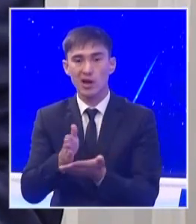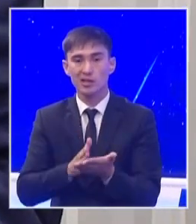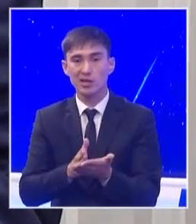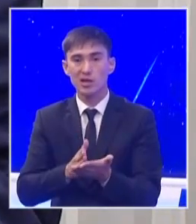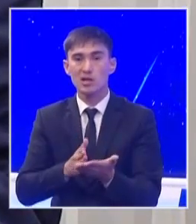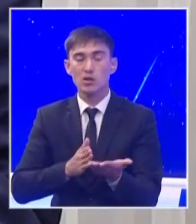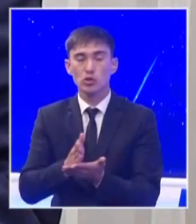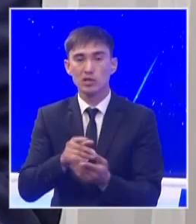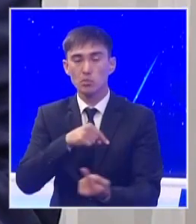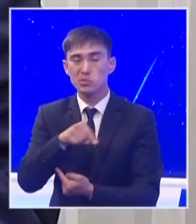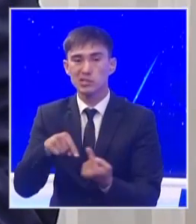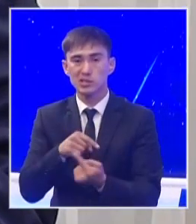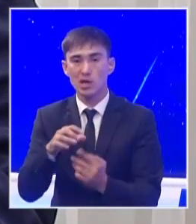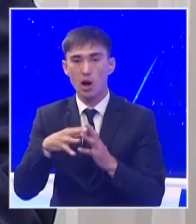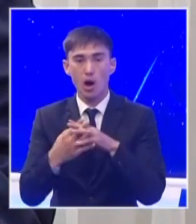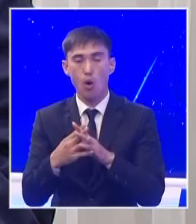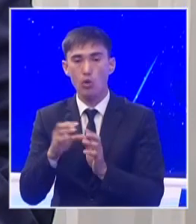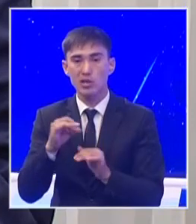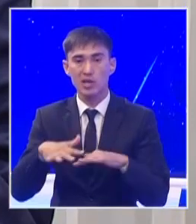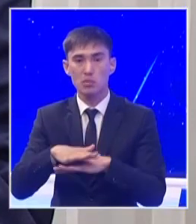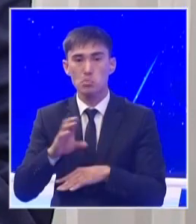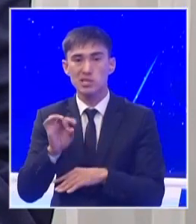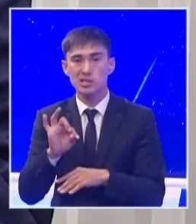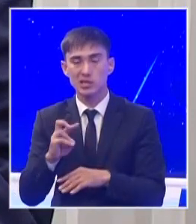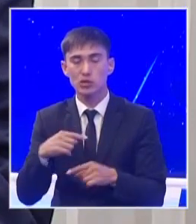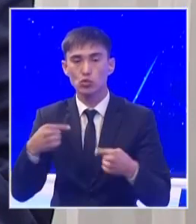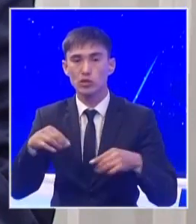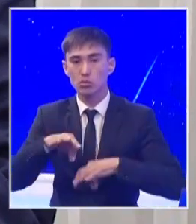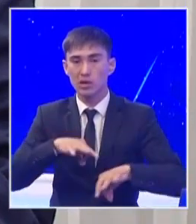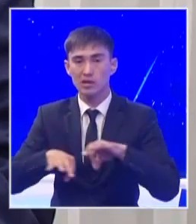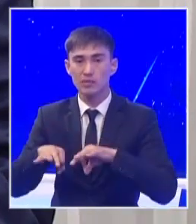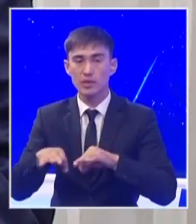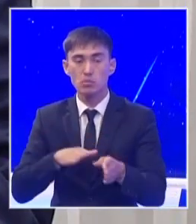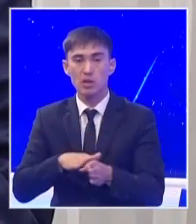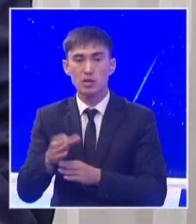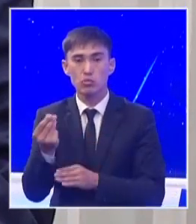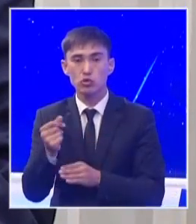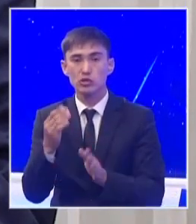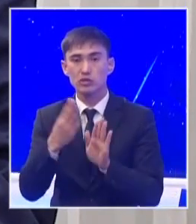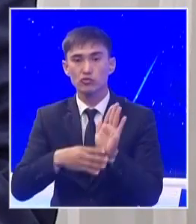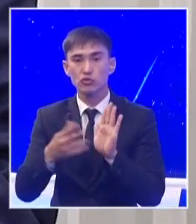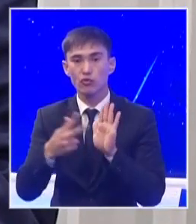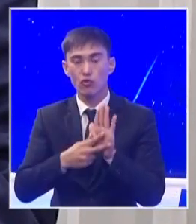карта бизнеса», «АУЛ ЕЛБСГИ» и другие проекты. В целом, исполнение бюджета по области составило